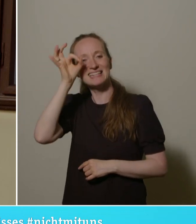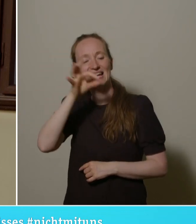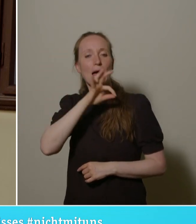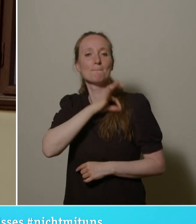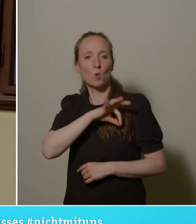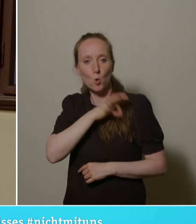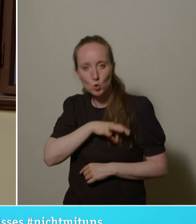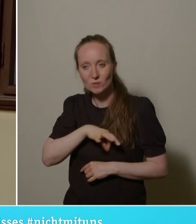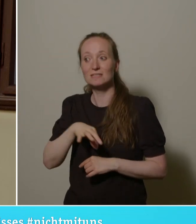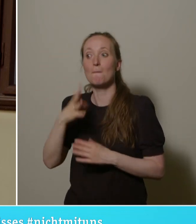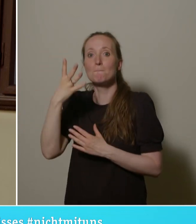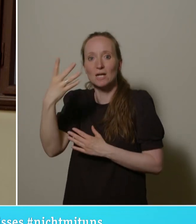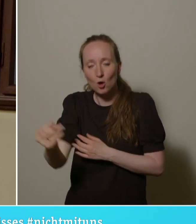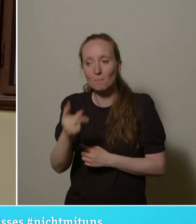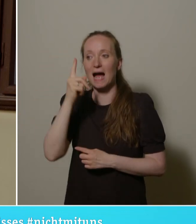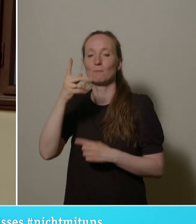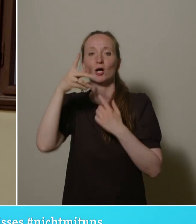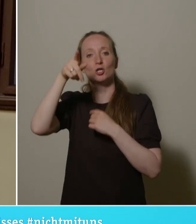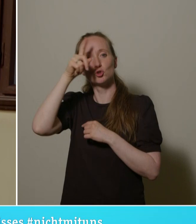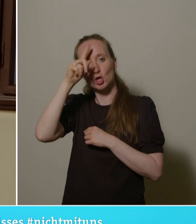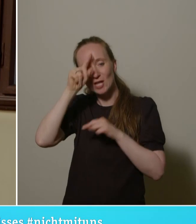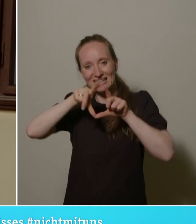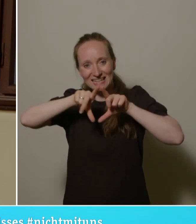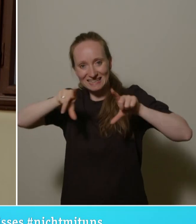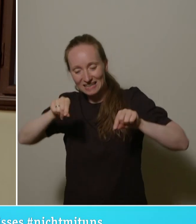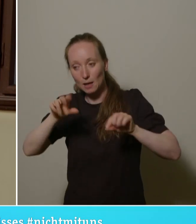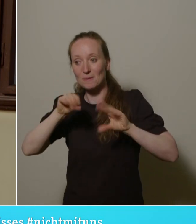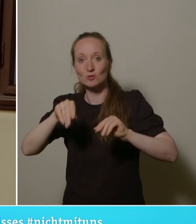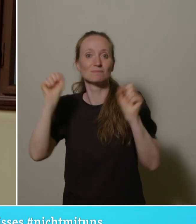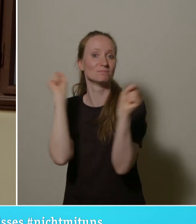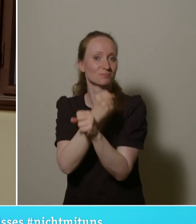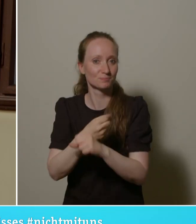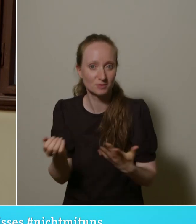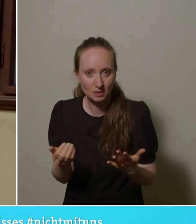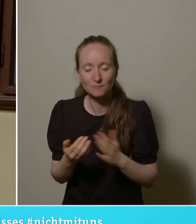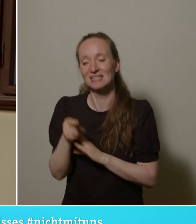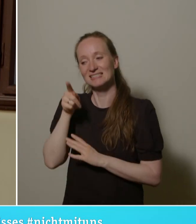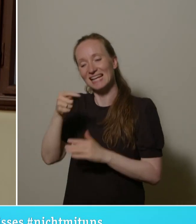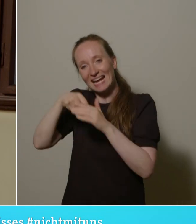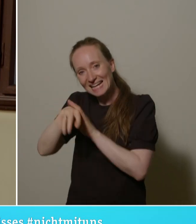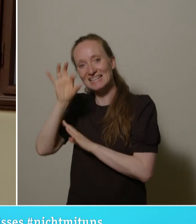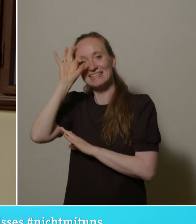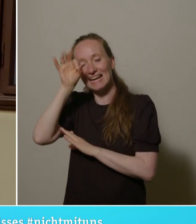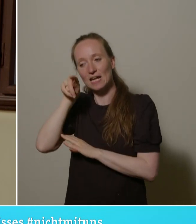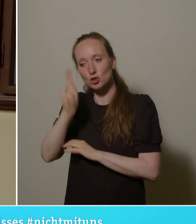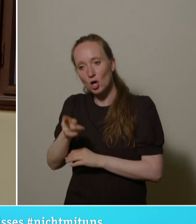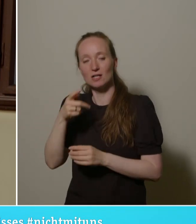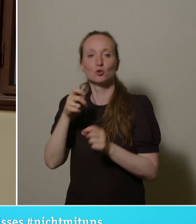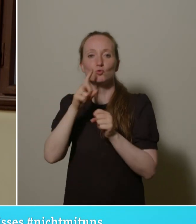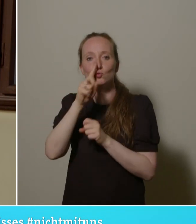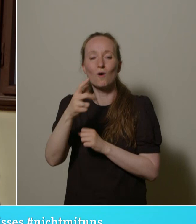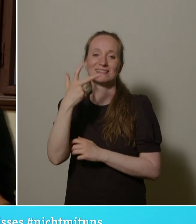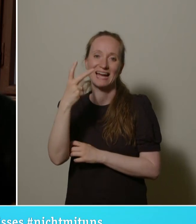nicht das Deutschland-Ticket nutzen können, in Jena 30 Euro bezahlen, um eben in Jena fahren zu